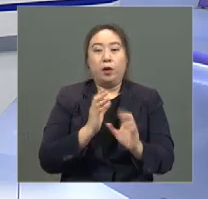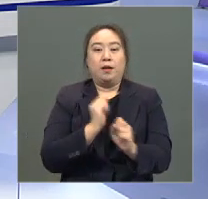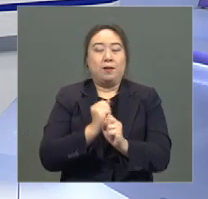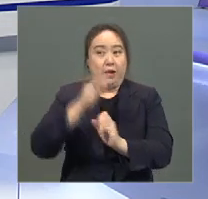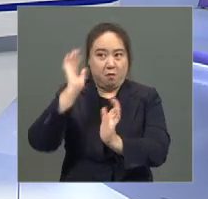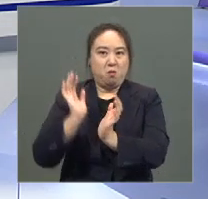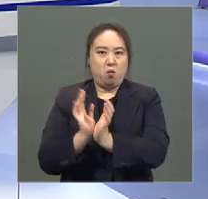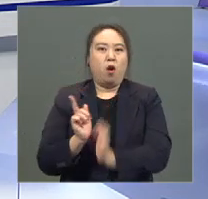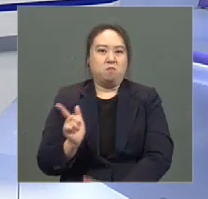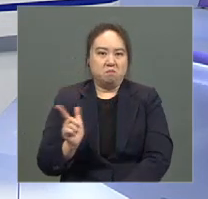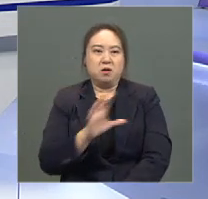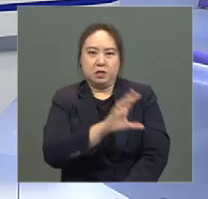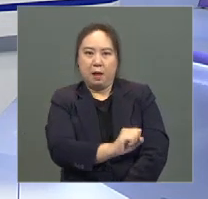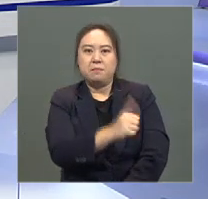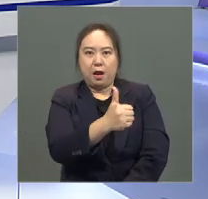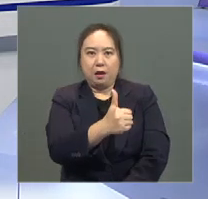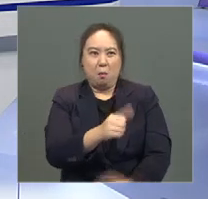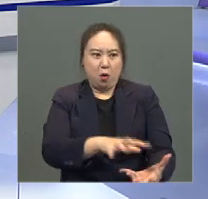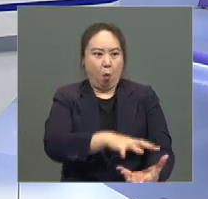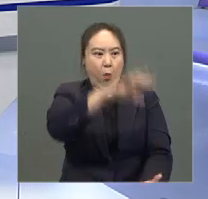เจ้าหน้าที่ตำรวจนะคะที่สามารถจับกุมล็อตใหญ่ได้ขนาดนี้